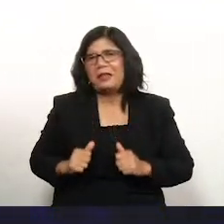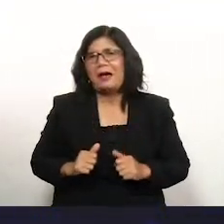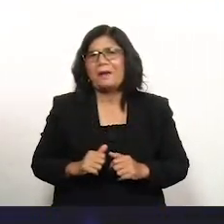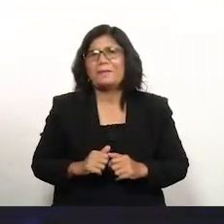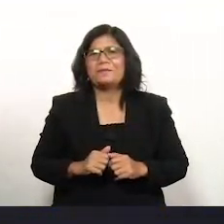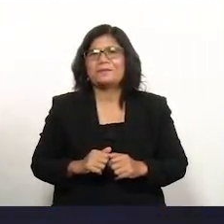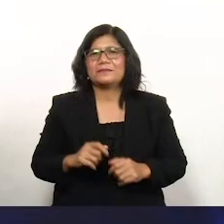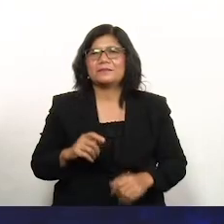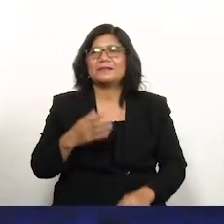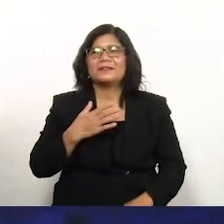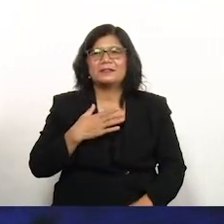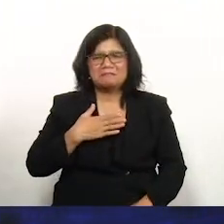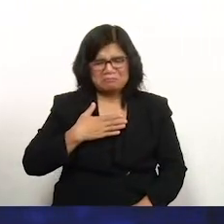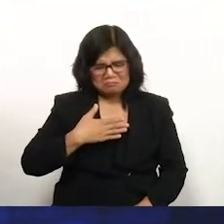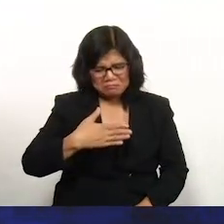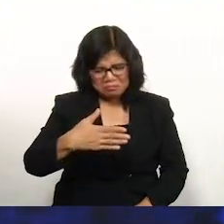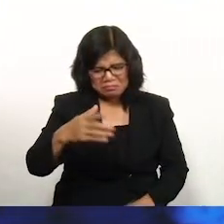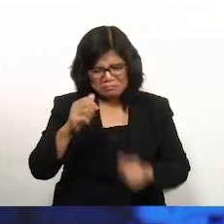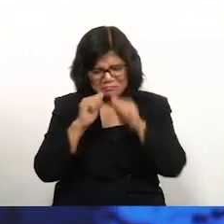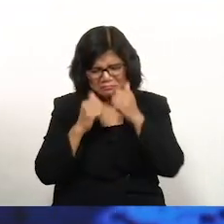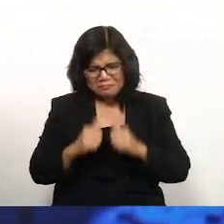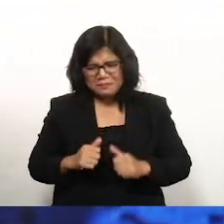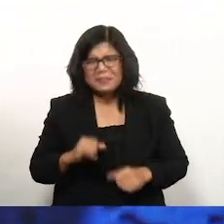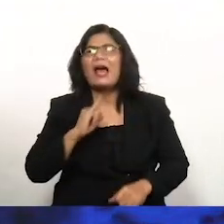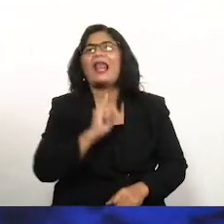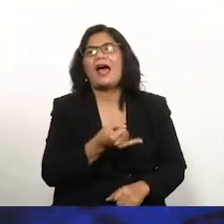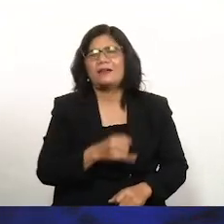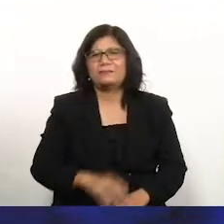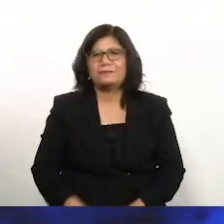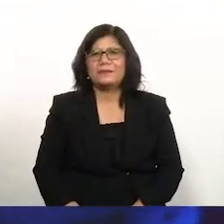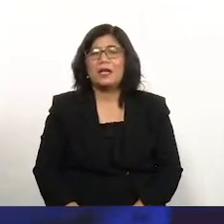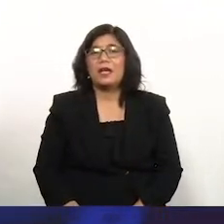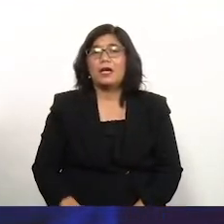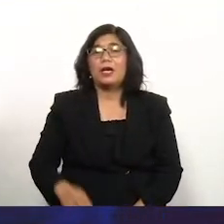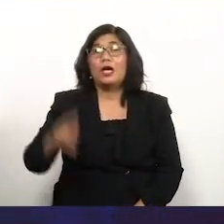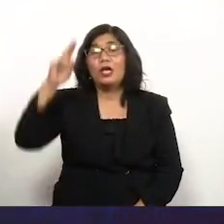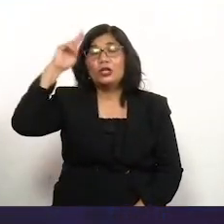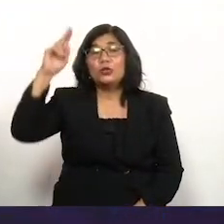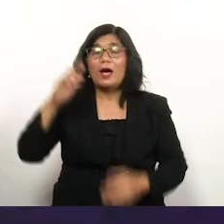Hai seperti bapak yang sayang kepada anak-anaknya demikian Tuhan sayang pada orang yang takut akan dia di